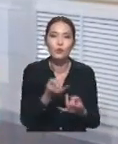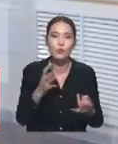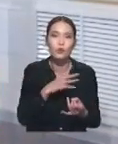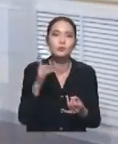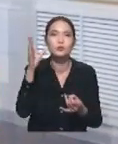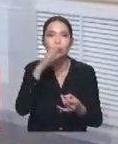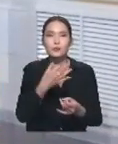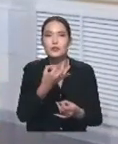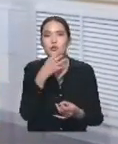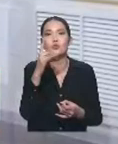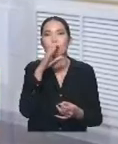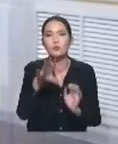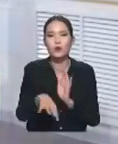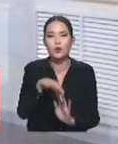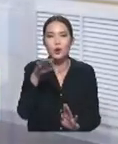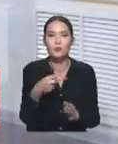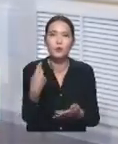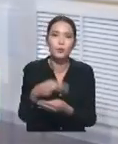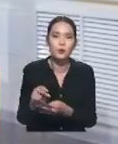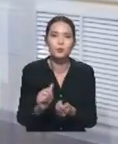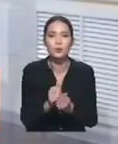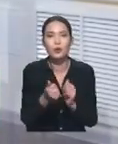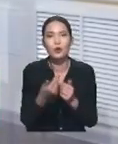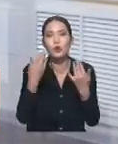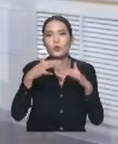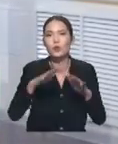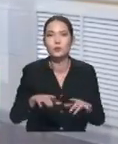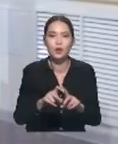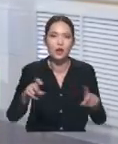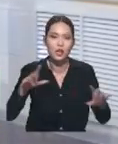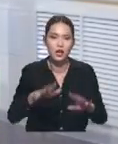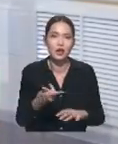особенно понравилось, можно свою книгу обменять на любую из магазина.